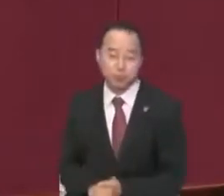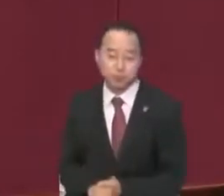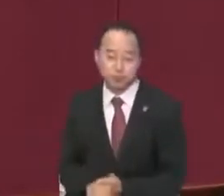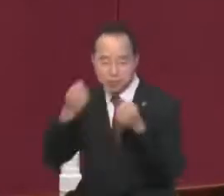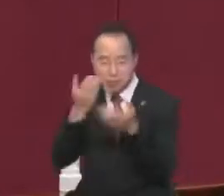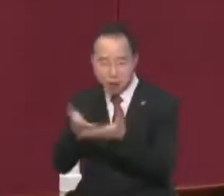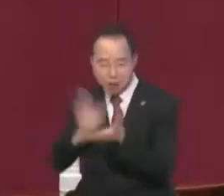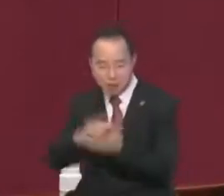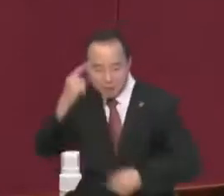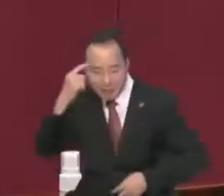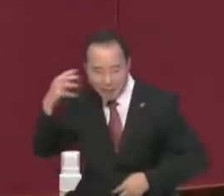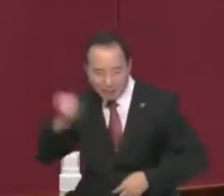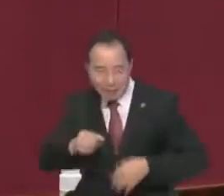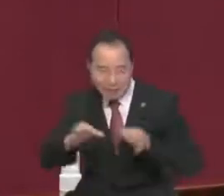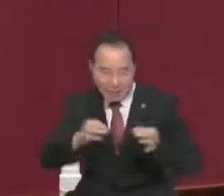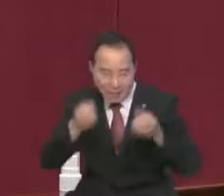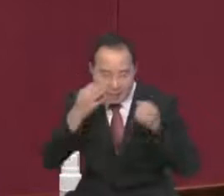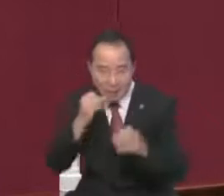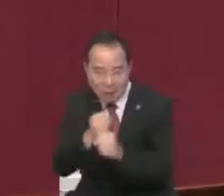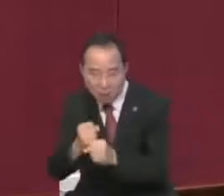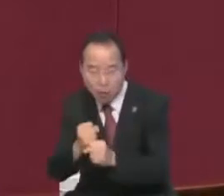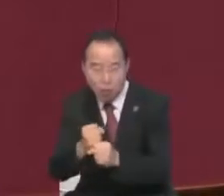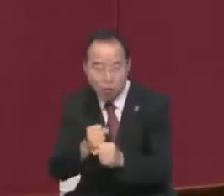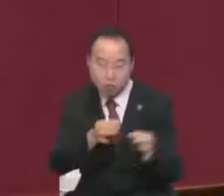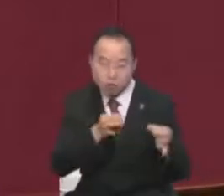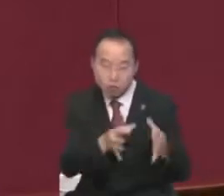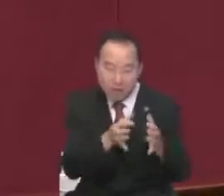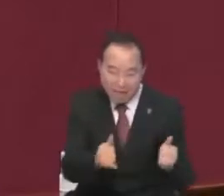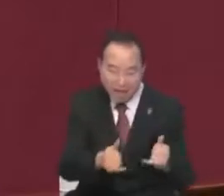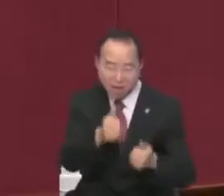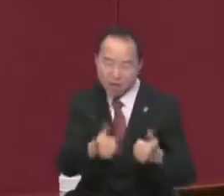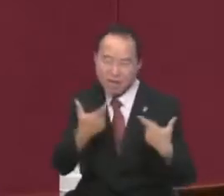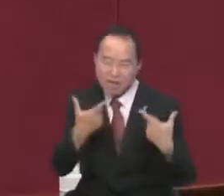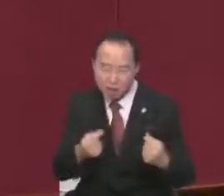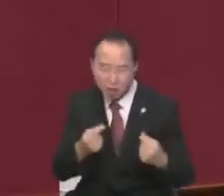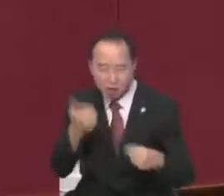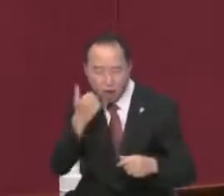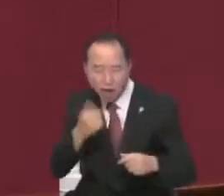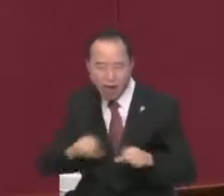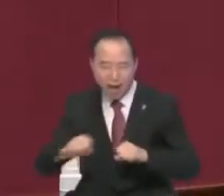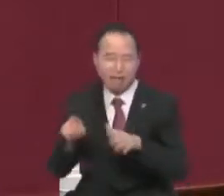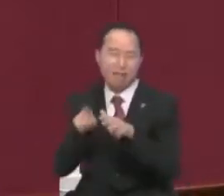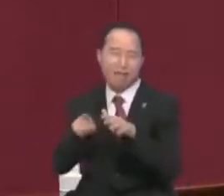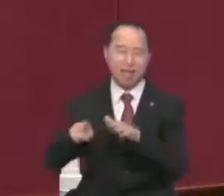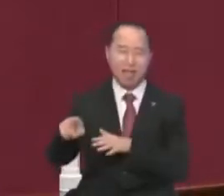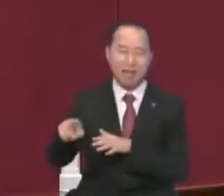창출하고 때론 투자자가 때론 경쟁자가 되어서 민간을 선도할 수 있어야 합니다.